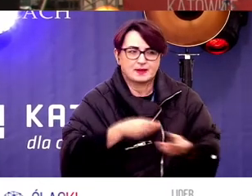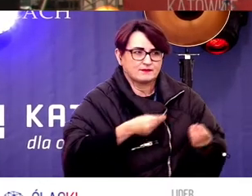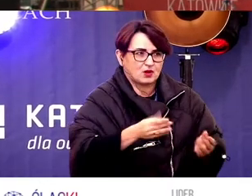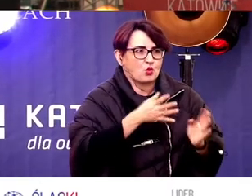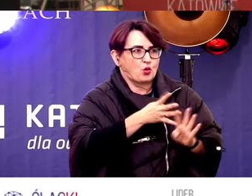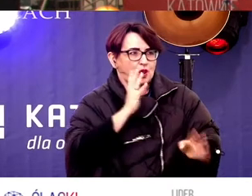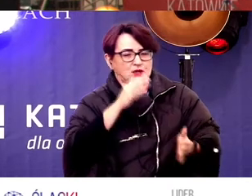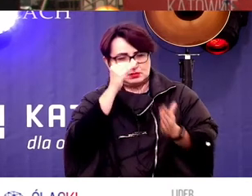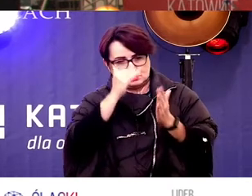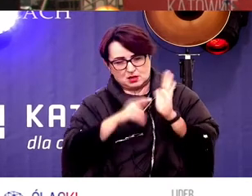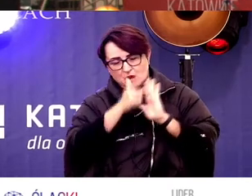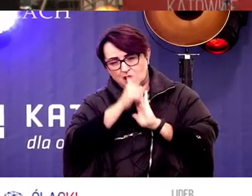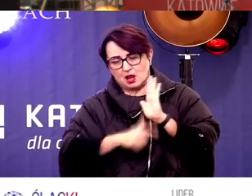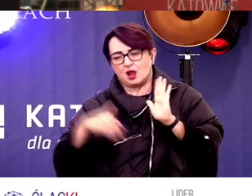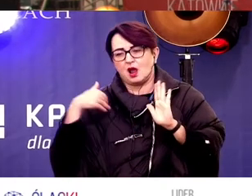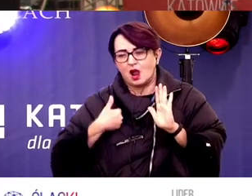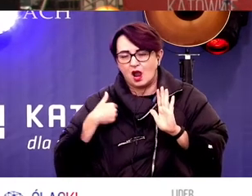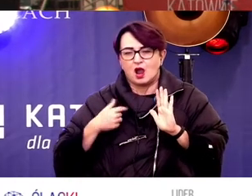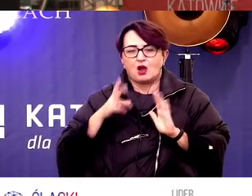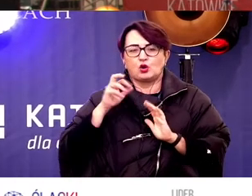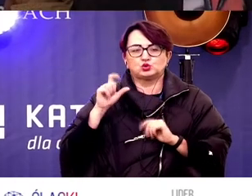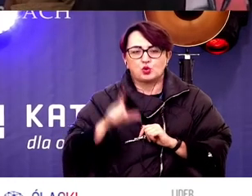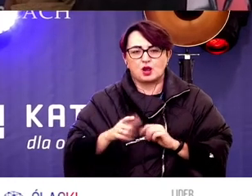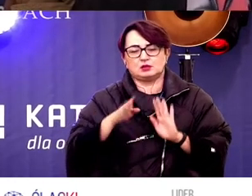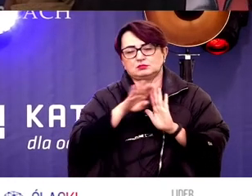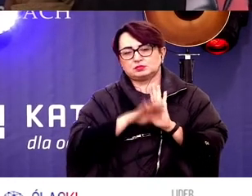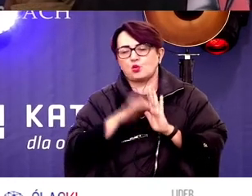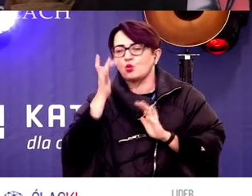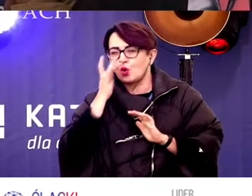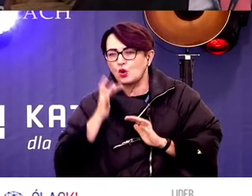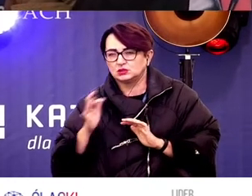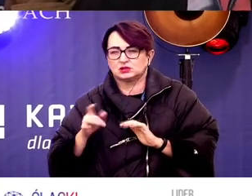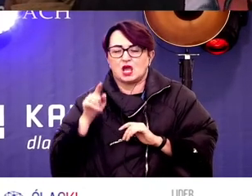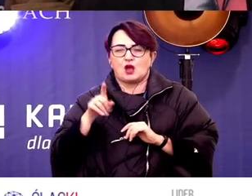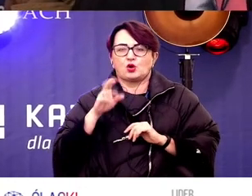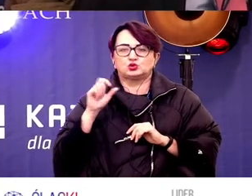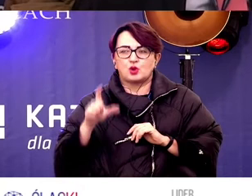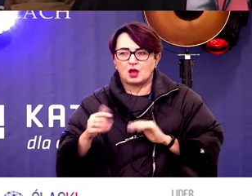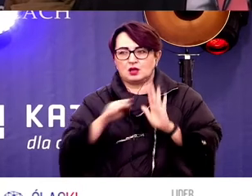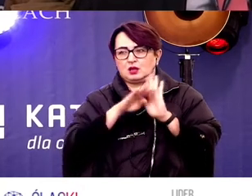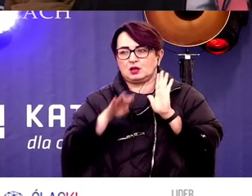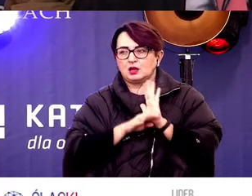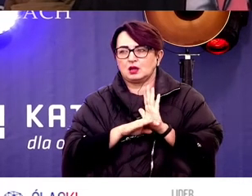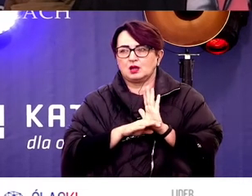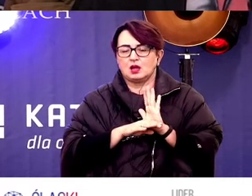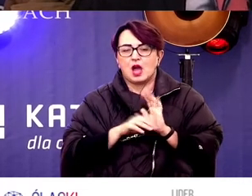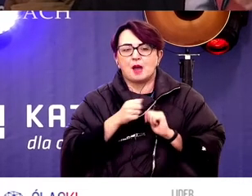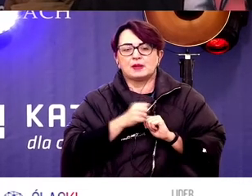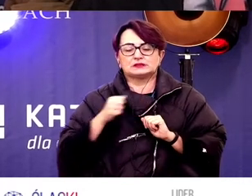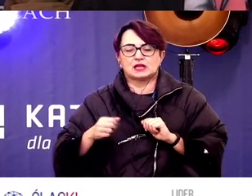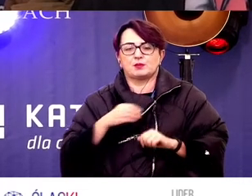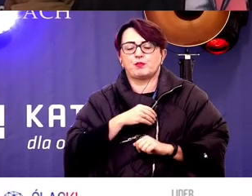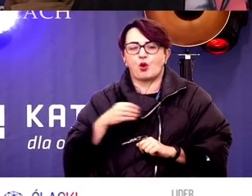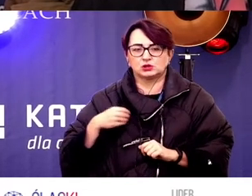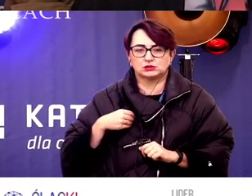z Wielkiej Brytanii, konsul Wielkiej Brytanii, z Rosji, Federacji Rosyjskiej konsul, a l'ambassade de Pologne